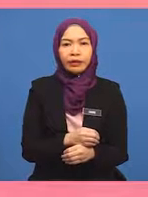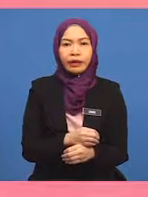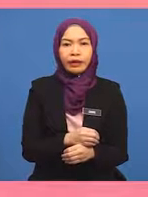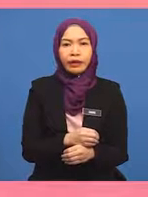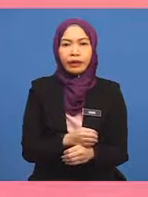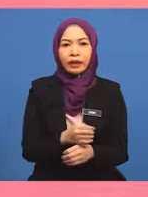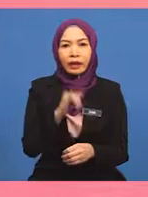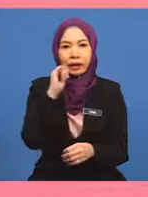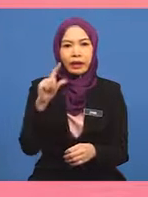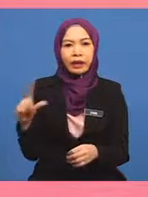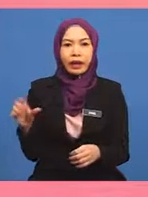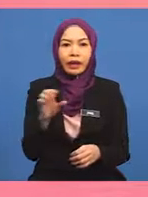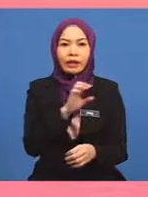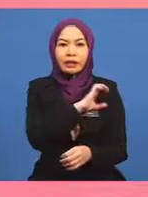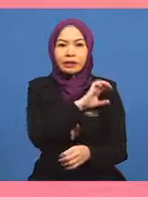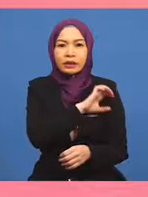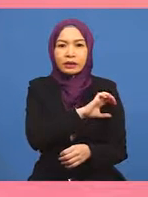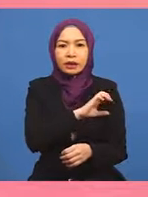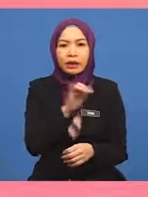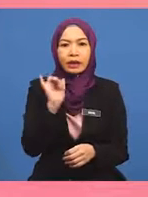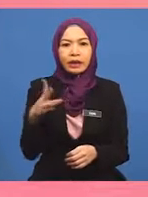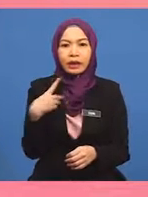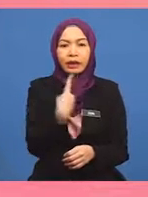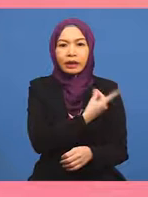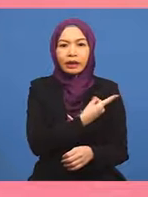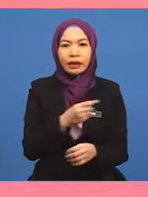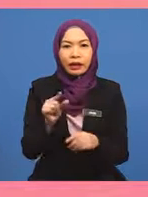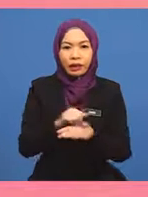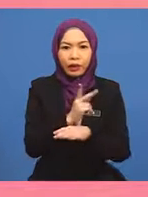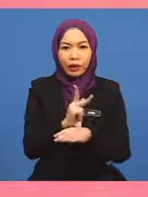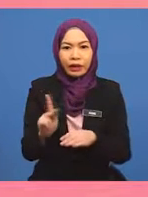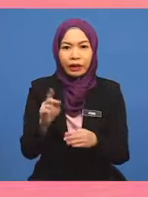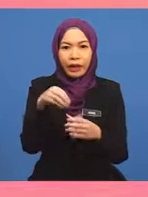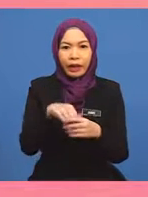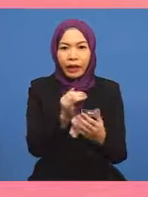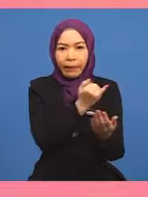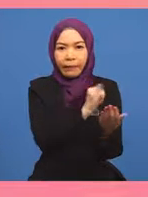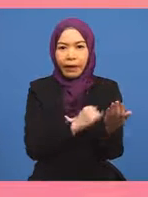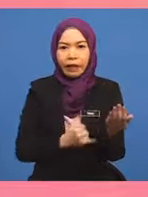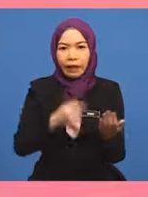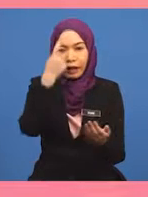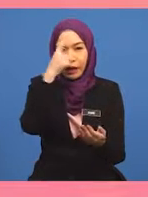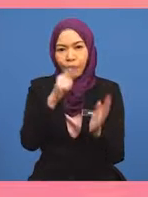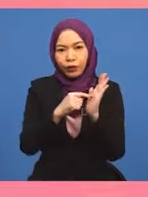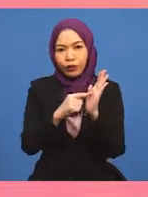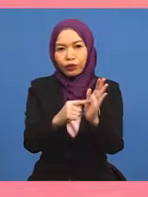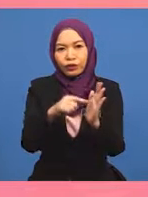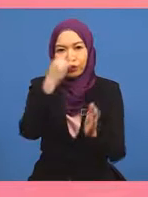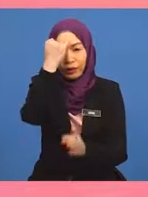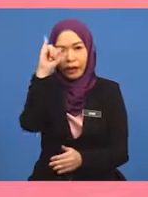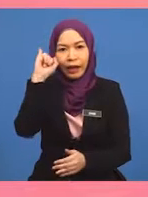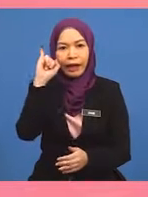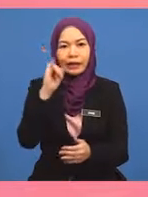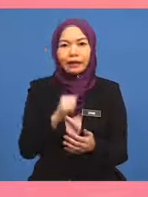yang digunakan dalam lakaran bagi mempamerkan idea awal sesuatu rekaan.